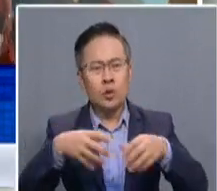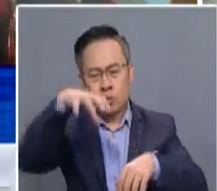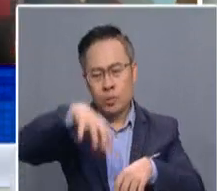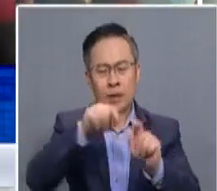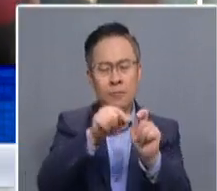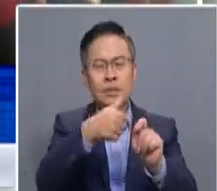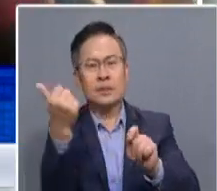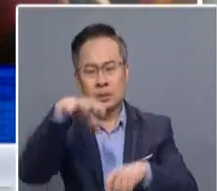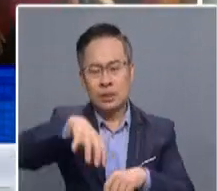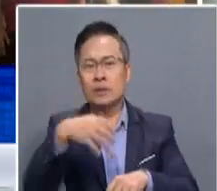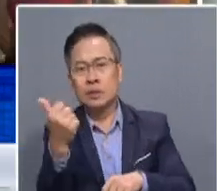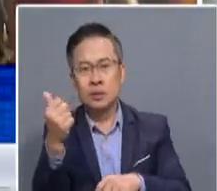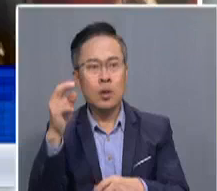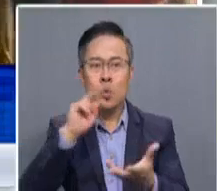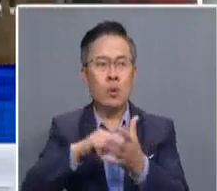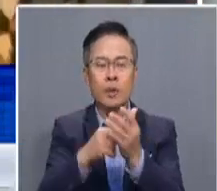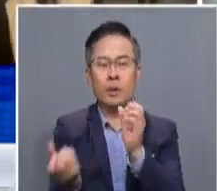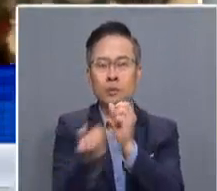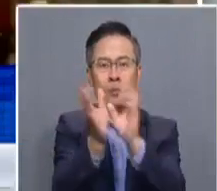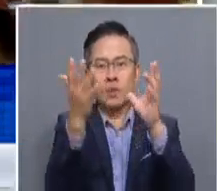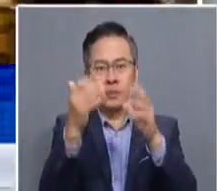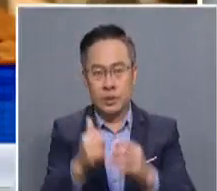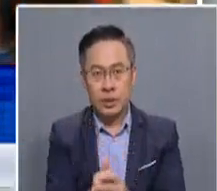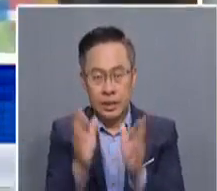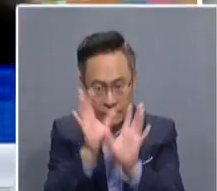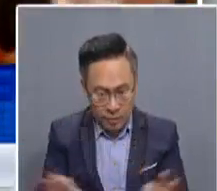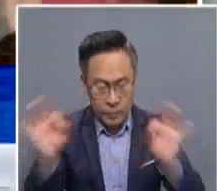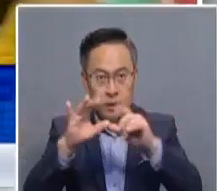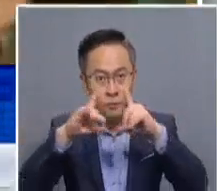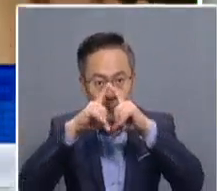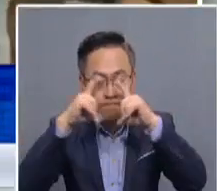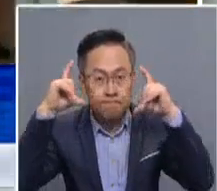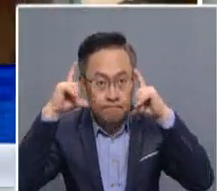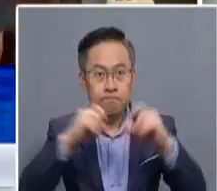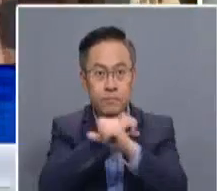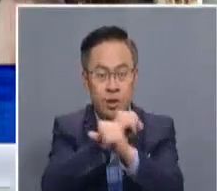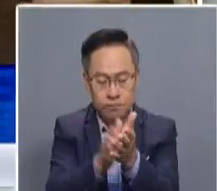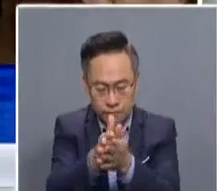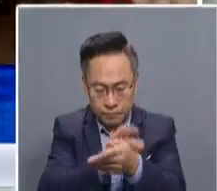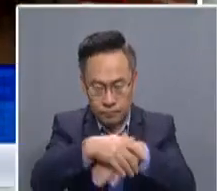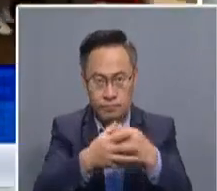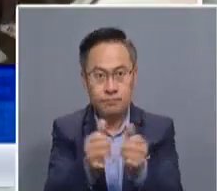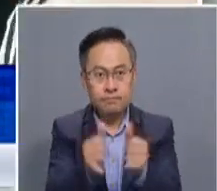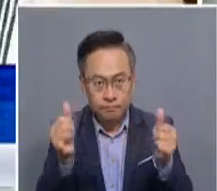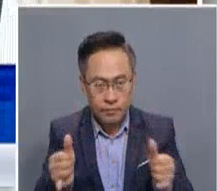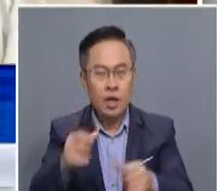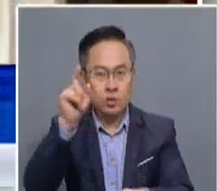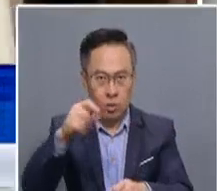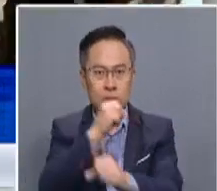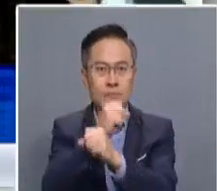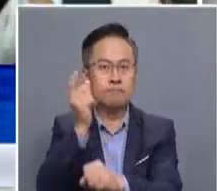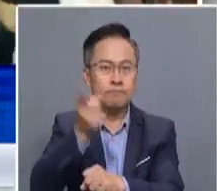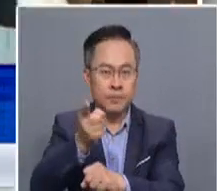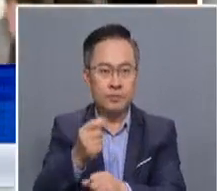ใส่หน้ากากอนามัยในที่สาธารณะการเว้นระยะห่างแล้วก็การล้างมือบ่อยๆจะช่วยป้องกันโรคได้เป็นอย่างดีไม่ต้องกังวล นะครับเท่าที่ติดตามดู